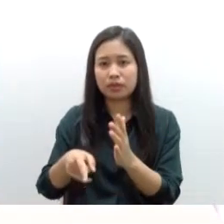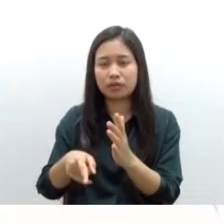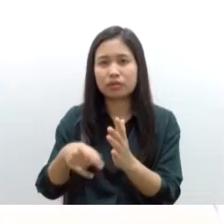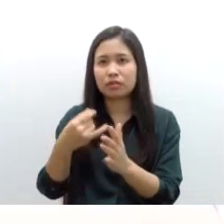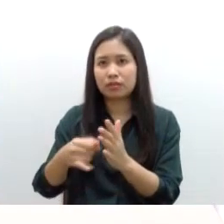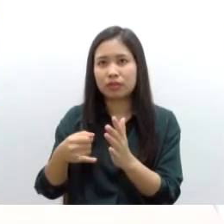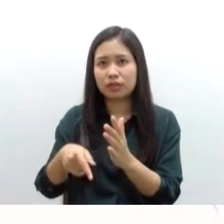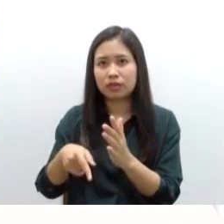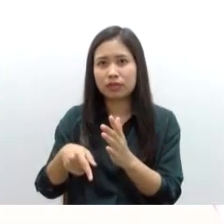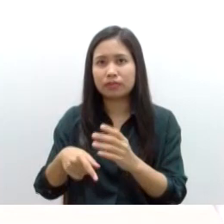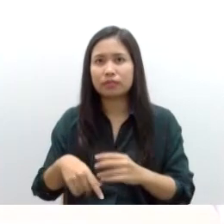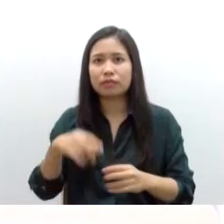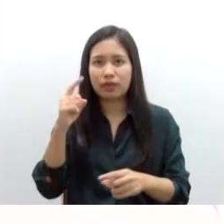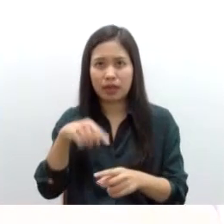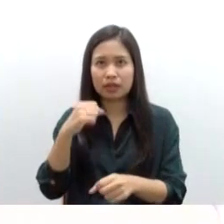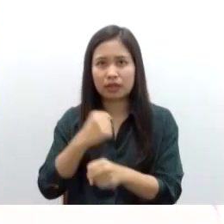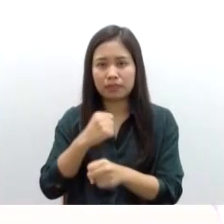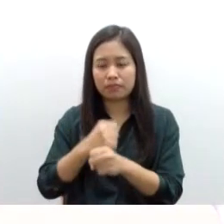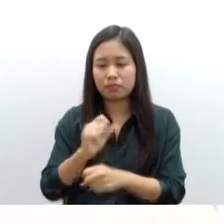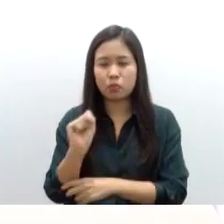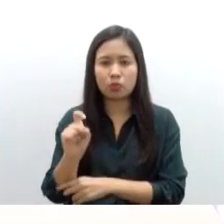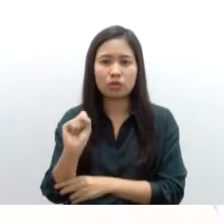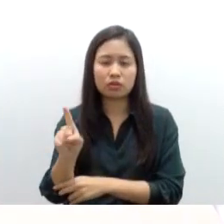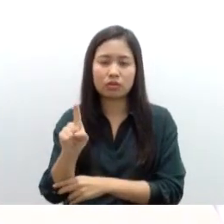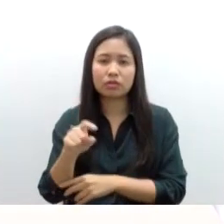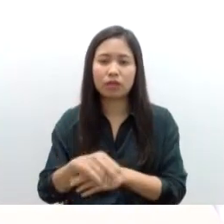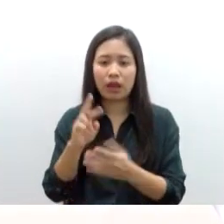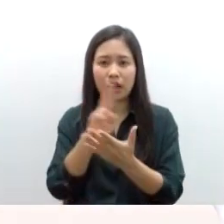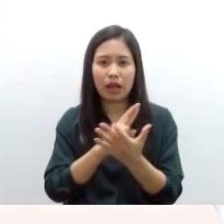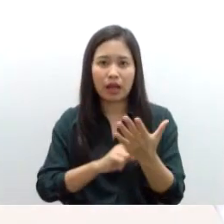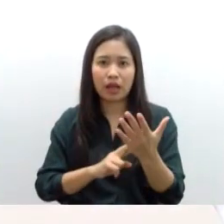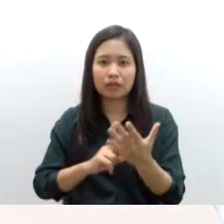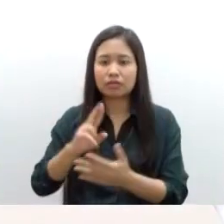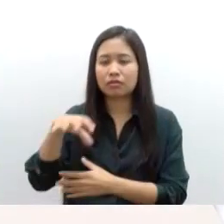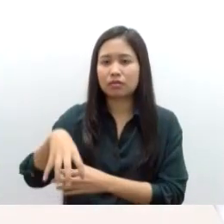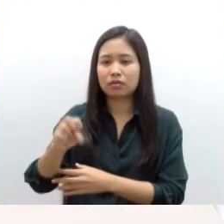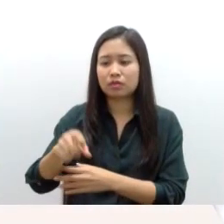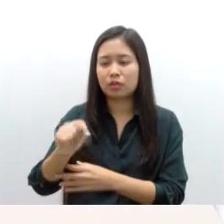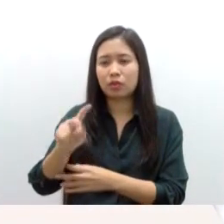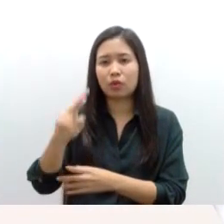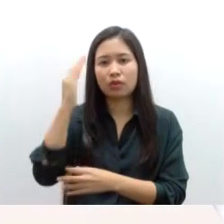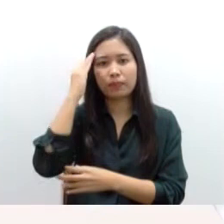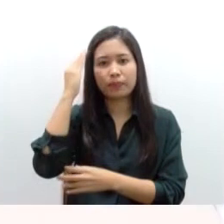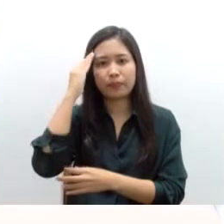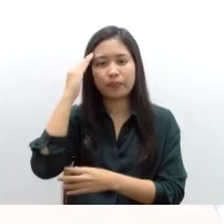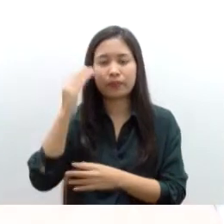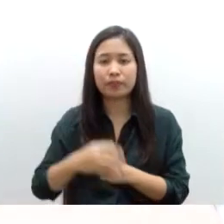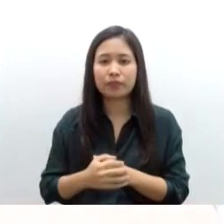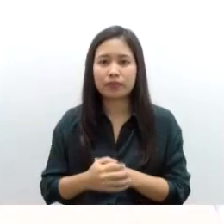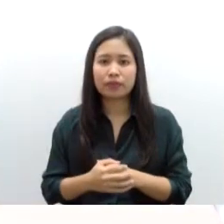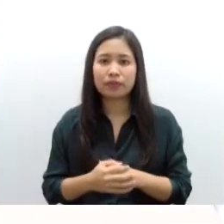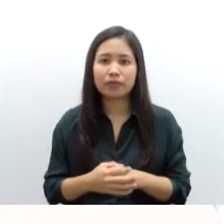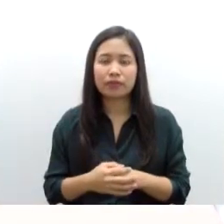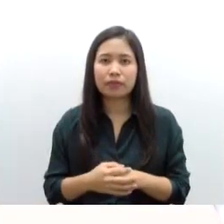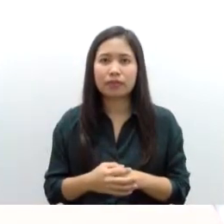ทำดังกล่าวให้ดำเนินการโดยด่วนและรายงานให้สำนักงานคณะกรรมการการศึกษาขั้นพื้นฐานทราบด้วยครับ